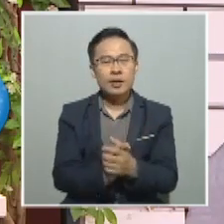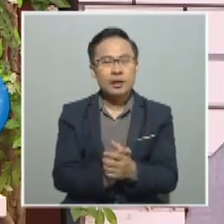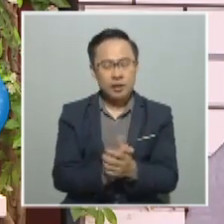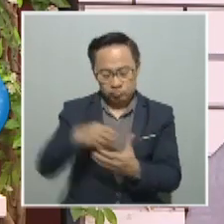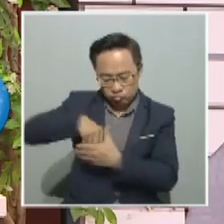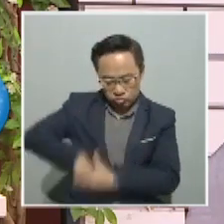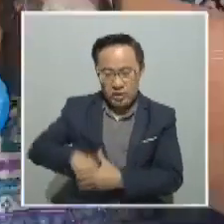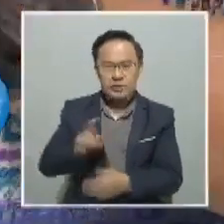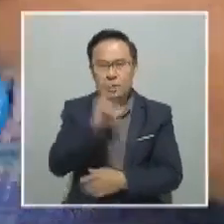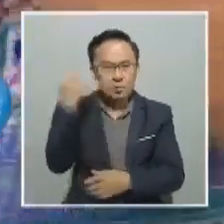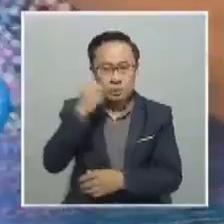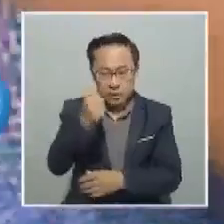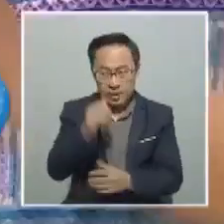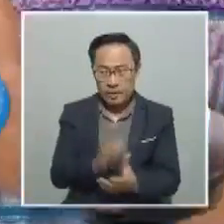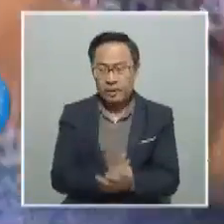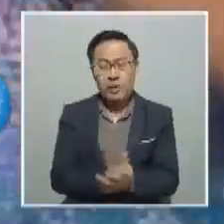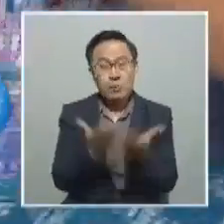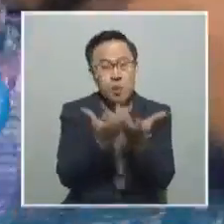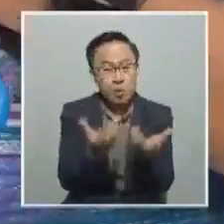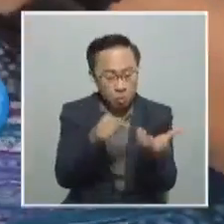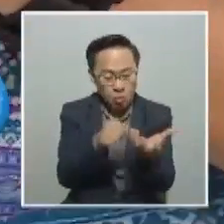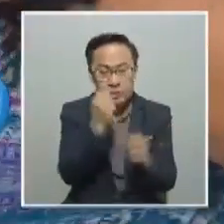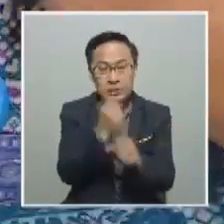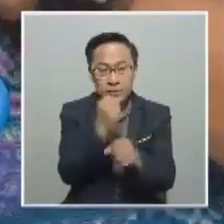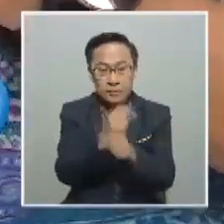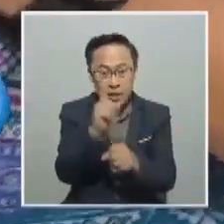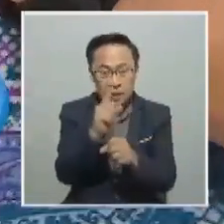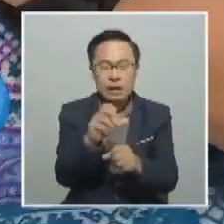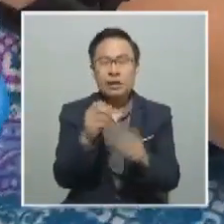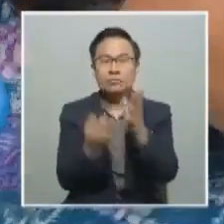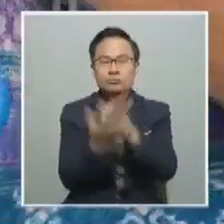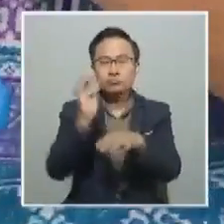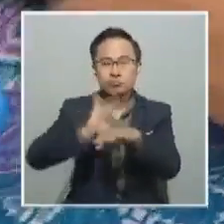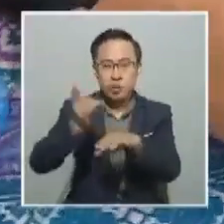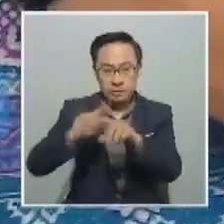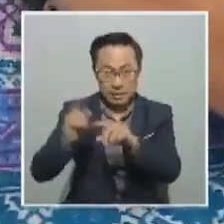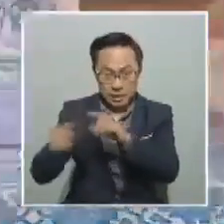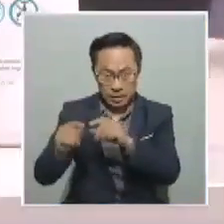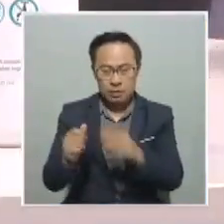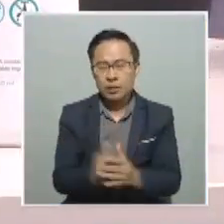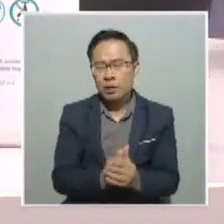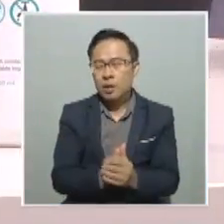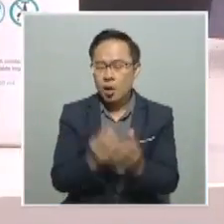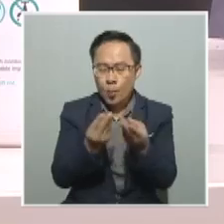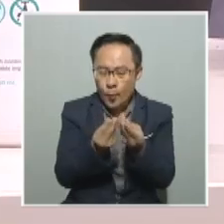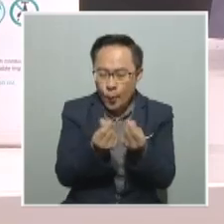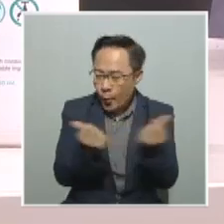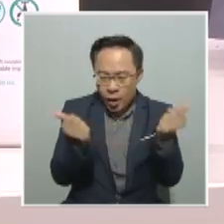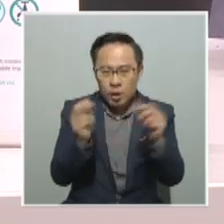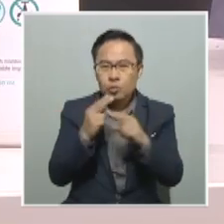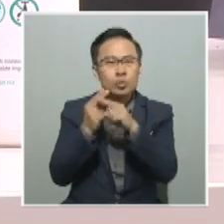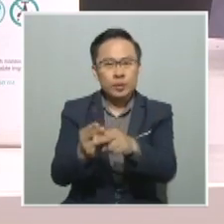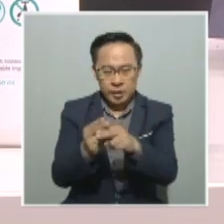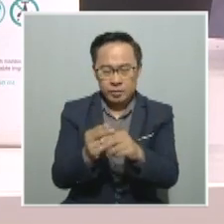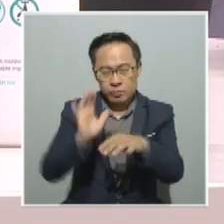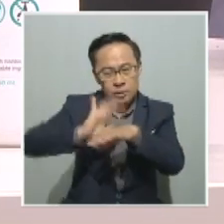การพกพาค่ะเขาบอกว่านี่เป็นผลิตภัณฑ์ที่สกัดจากสารธรรมชาติและสามารถย่อยสลายเอง